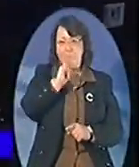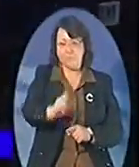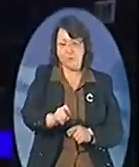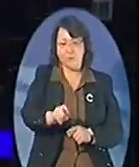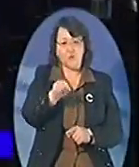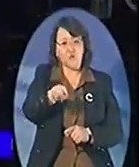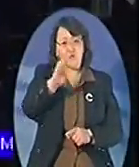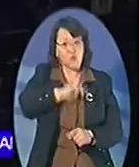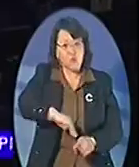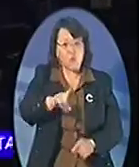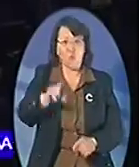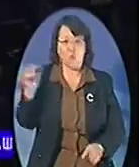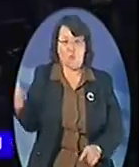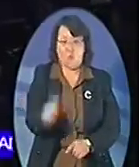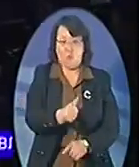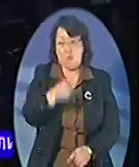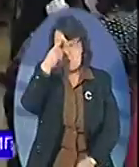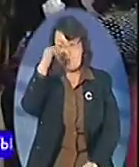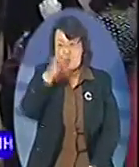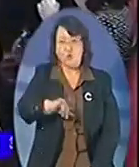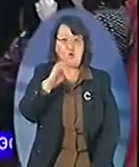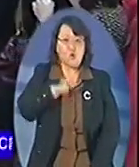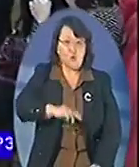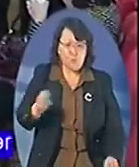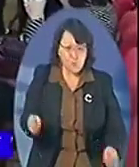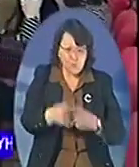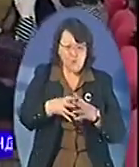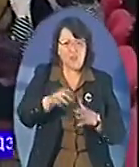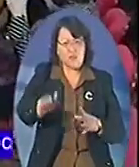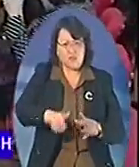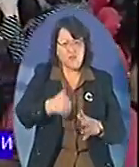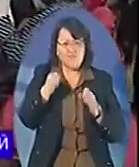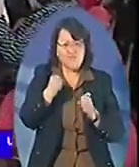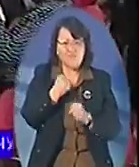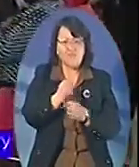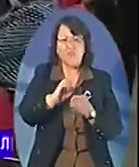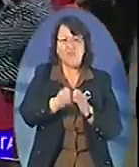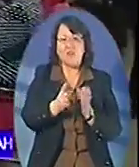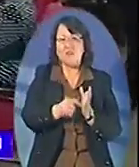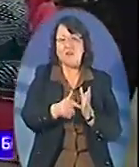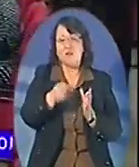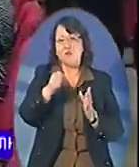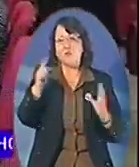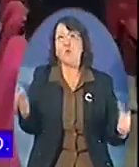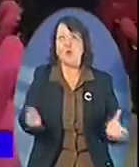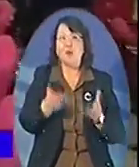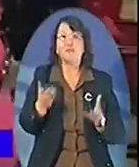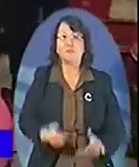Үүний тулд хүн бүр улс орныхоо төлөө баялаг үтээж, хичээн зүтгэж ажиллахыг уриалж байсан юм а.